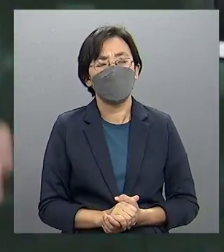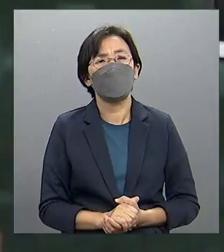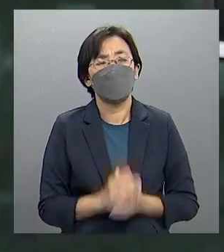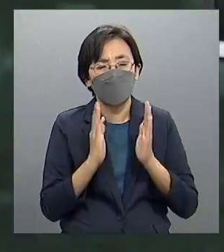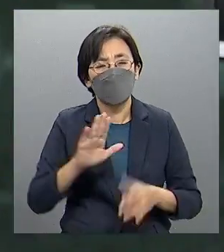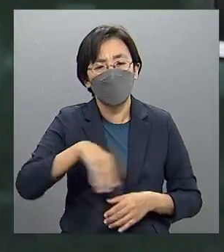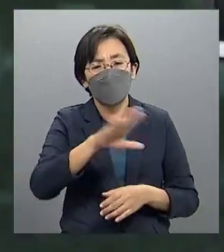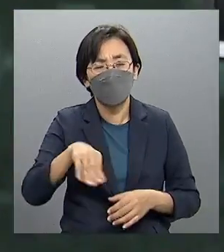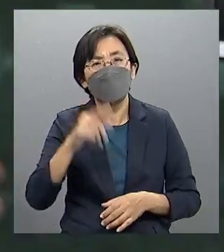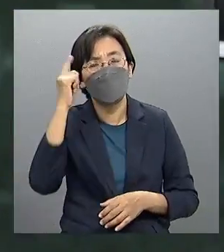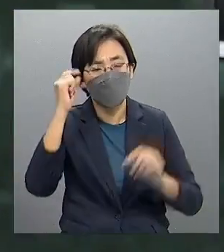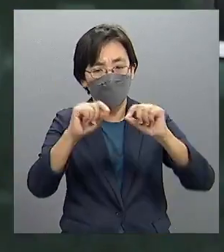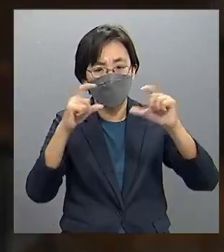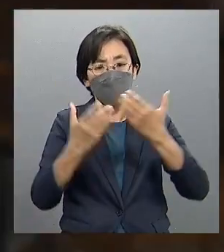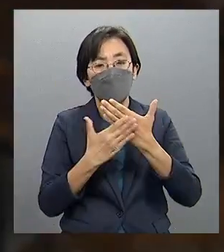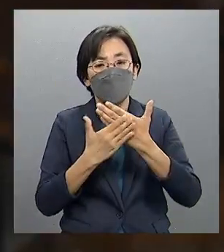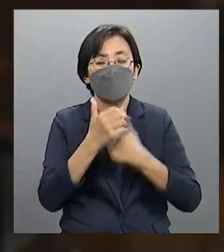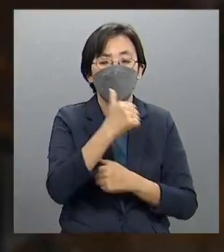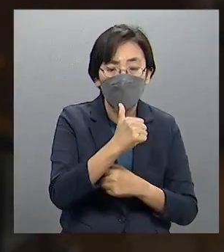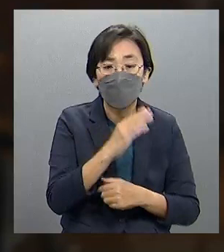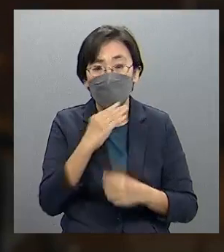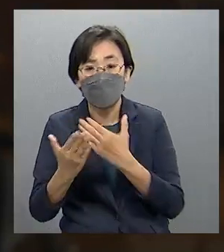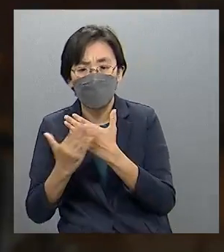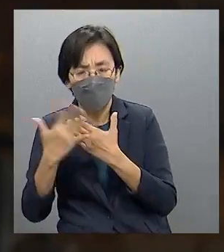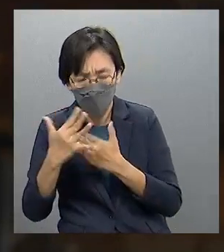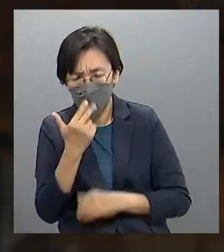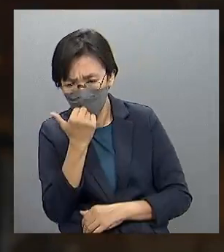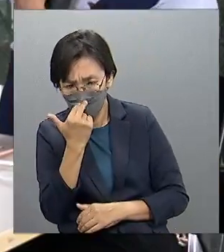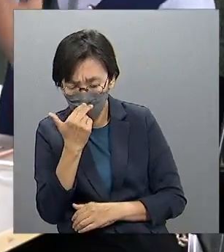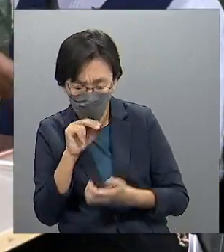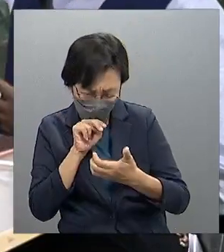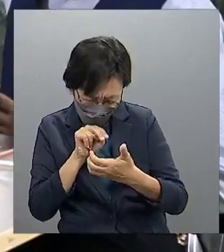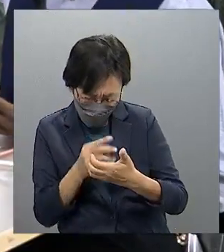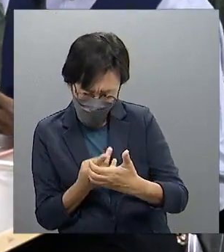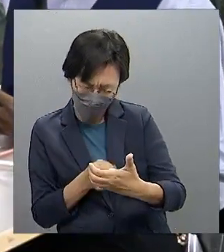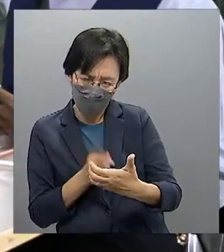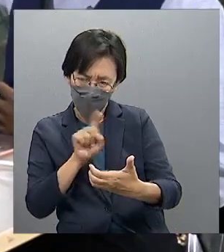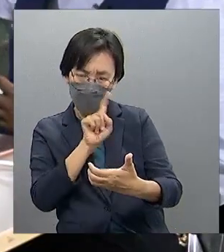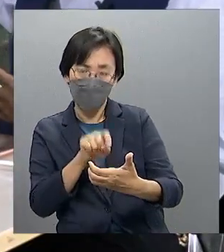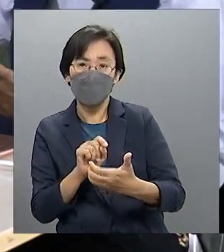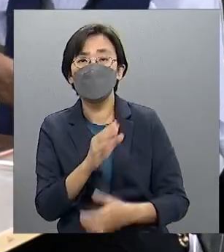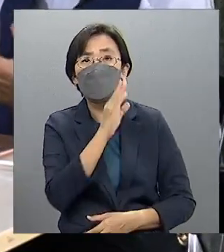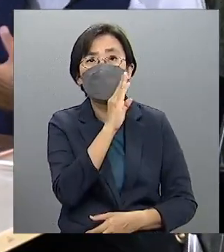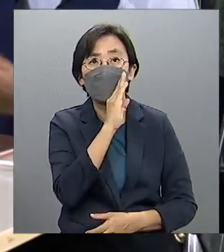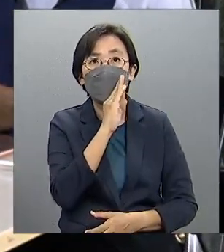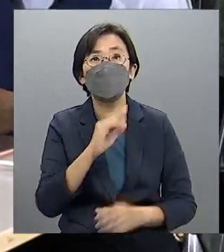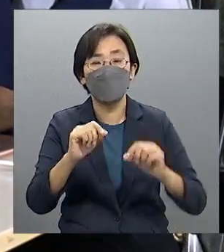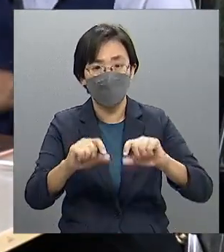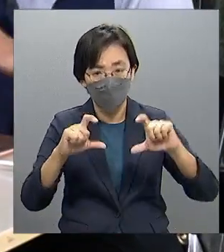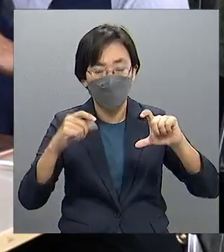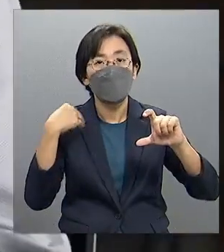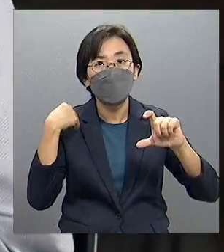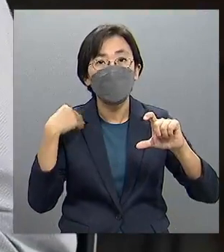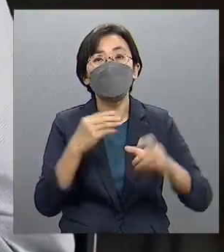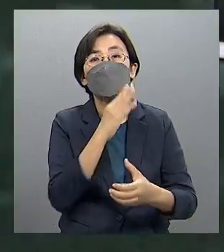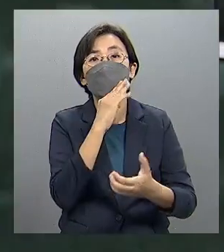า คือถ้ามีมันก็ดี มีมันก็ดี แต่อาจจะไม่มีก็ได ้หรือแม้บางครั้งเนี่ยถ้าเกิดโทรศัพท์เรามีฟีเจอร์นี้นะแต่ไม่ใช่ว่าพอข้อความมาแล้วมันไม่ขึ้น